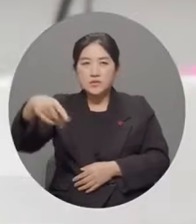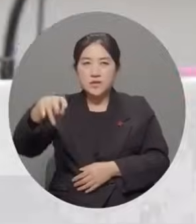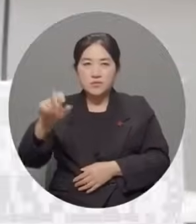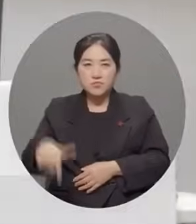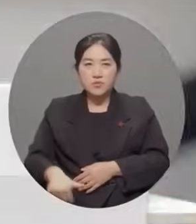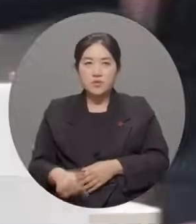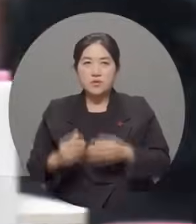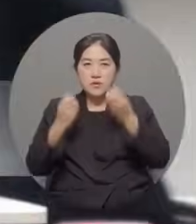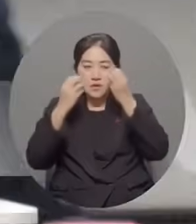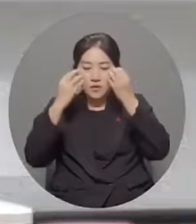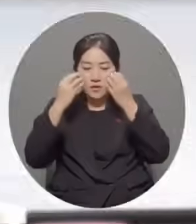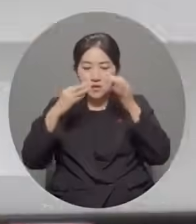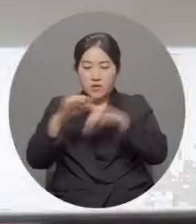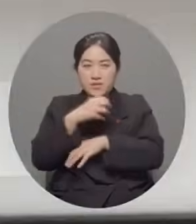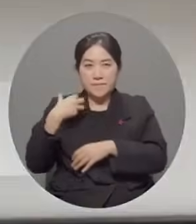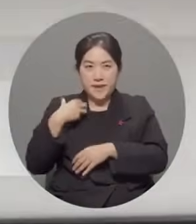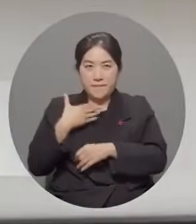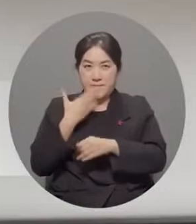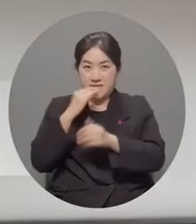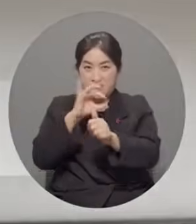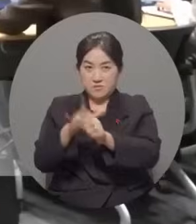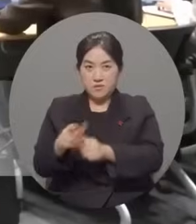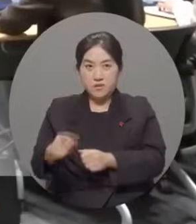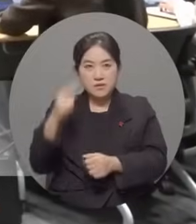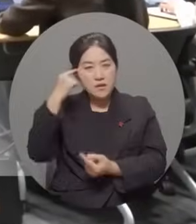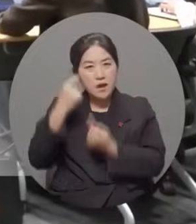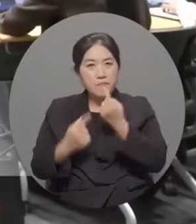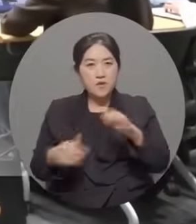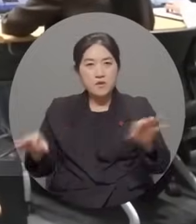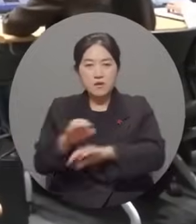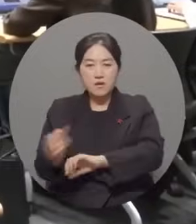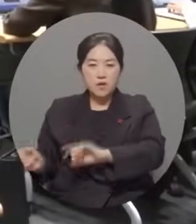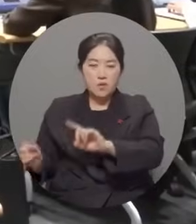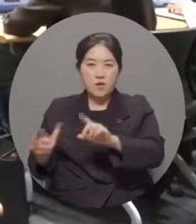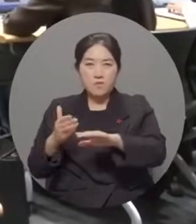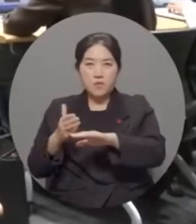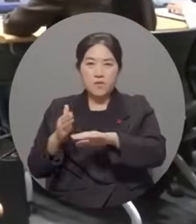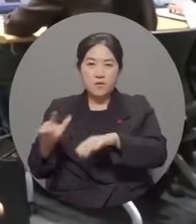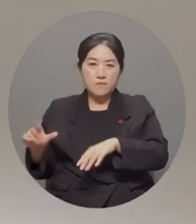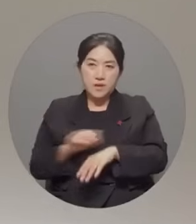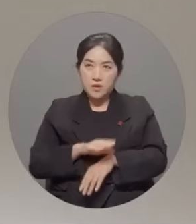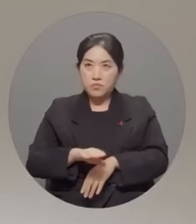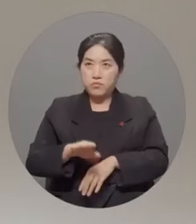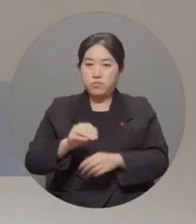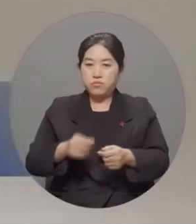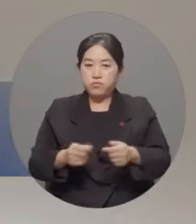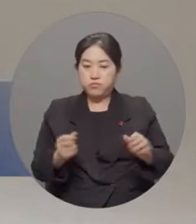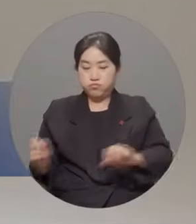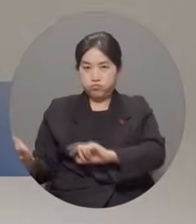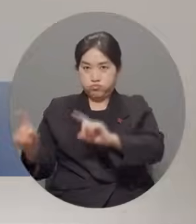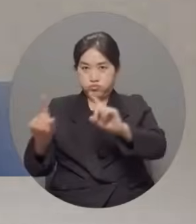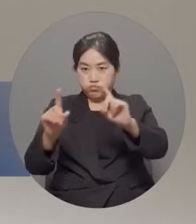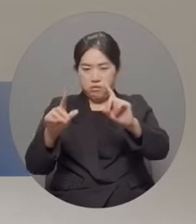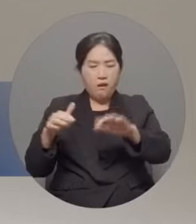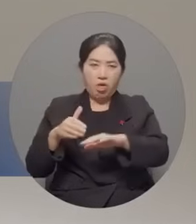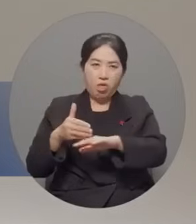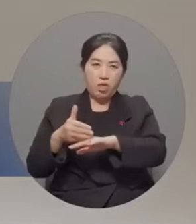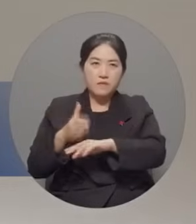후보자는 당초 생각했던 것보다 경제 회복 확산 속도가 완만하다고 평가했습니다. 고물가,